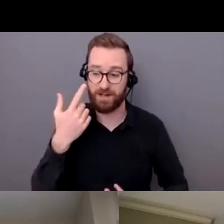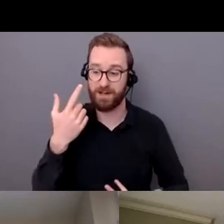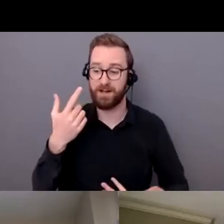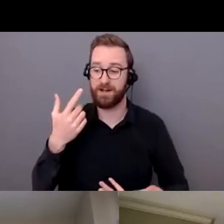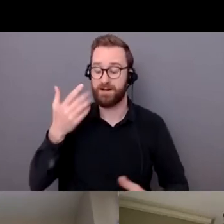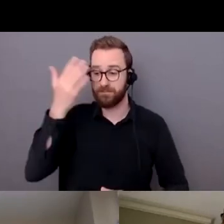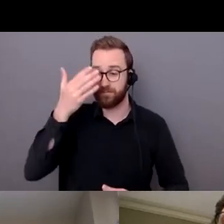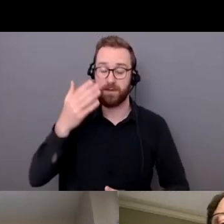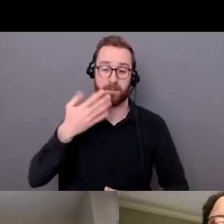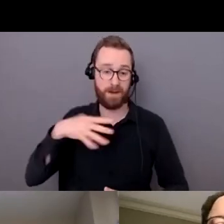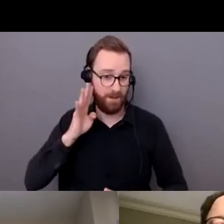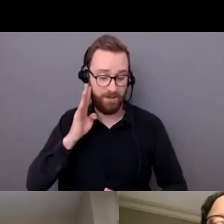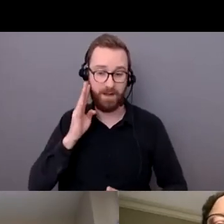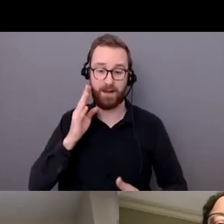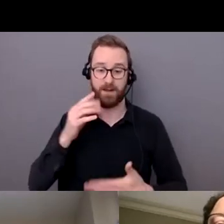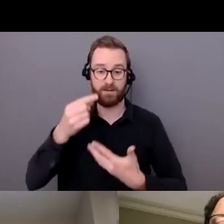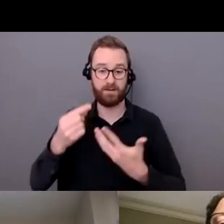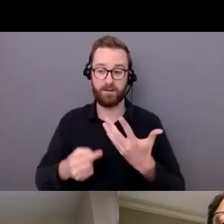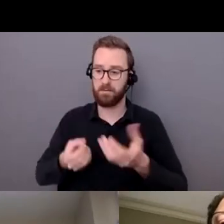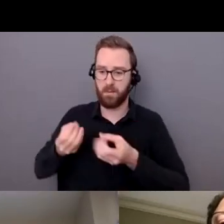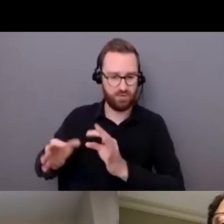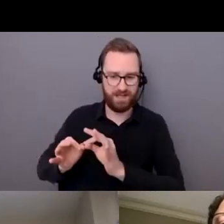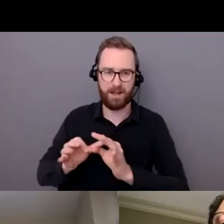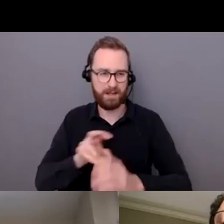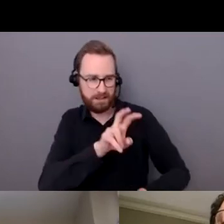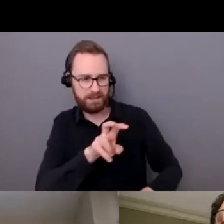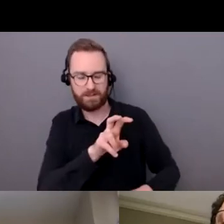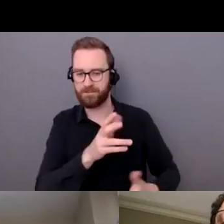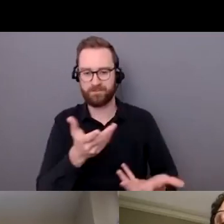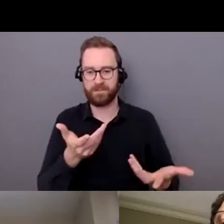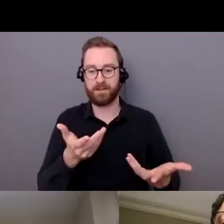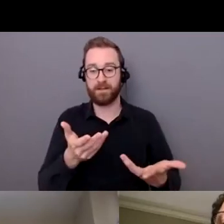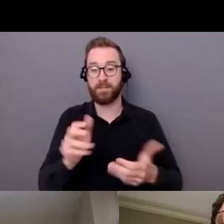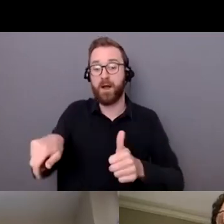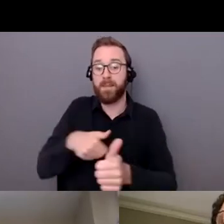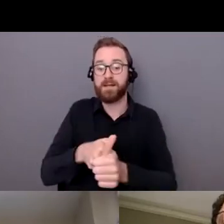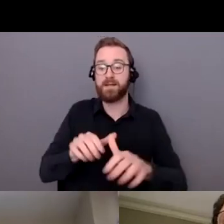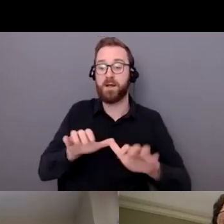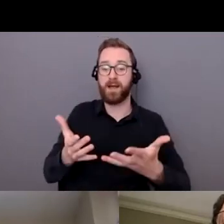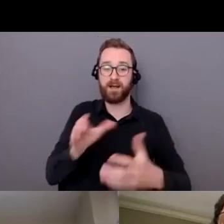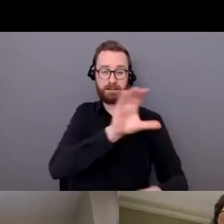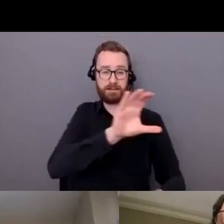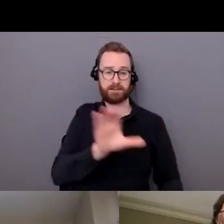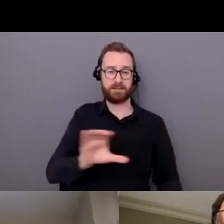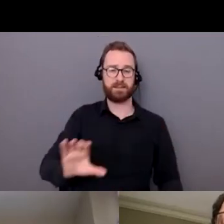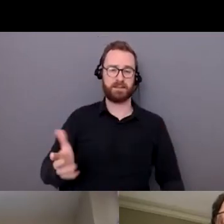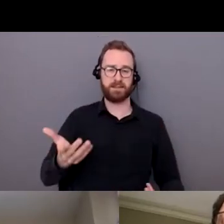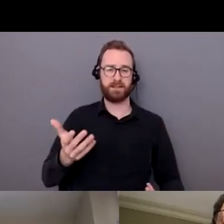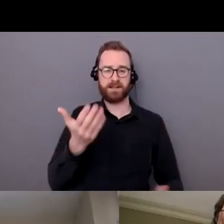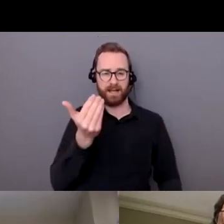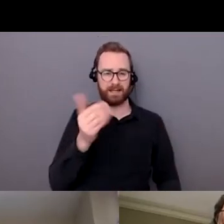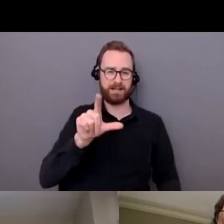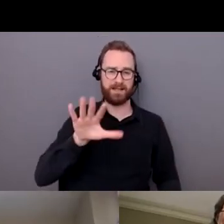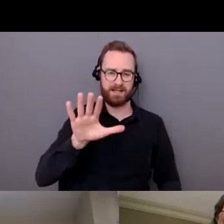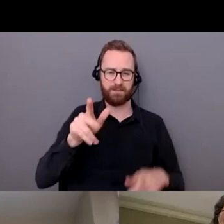quelqu'un qui est malentendant, qui n'a pas besoin d'interprète. En quoi je pallie à ça quand j'ai une mosaïque de 15 ou 25 intervenants